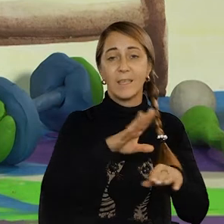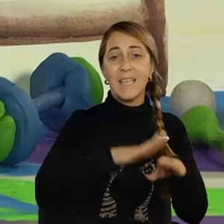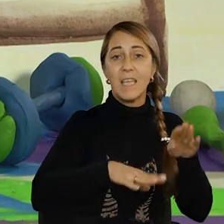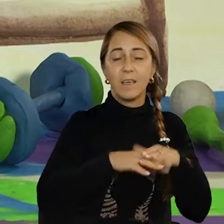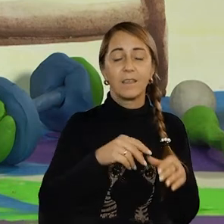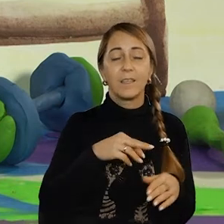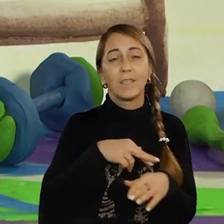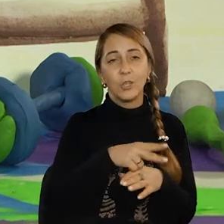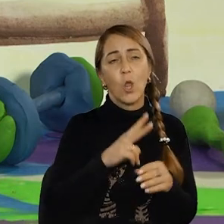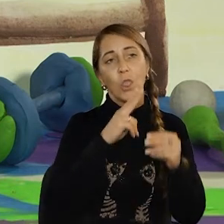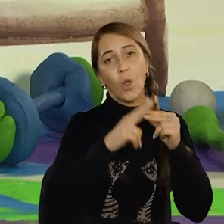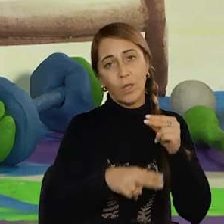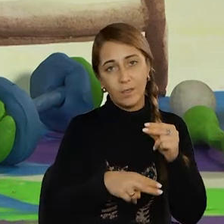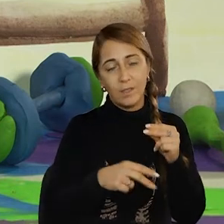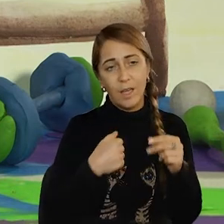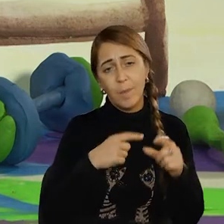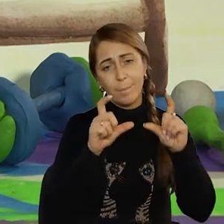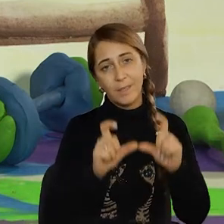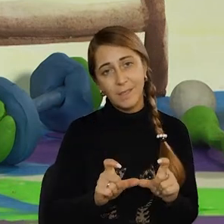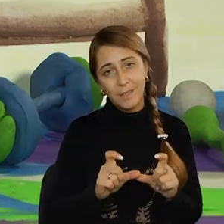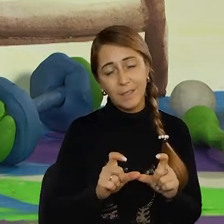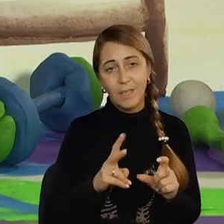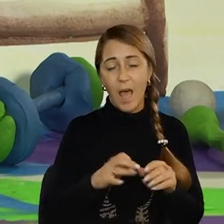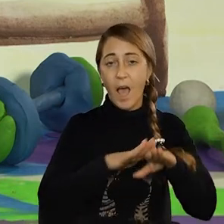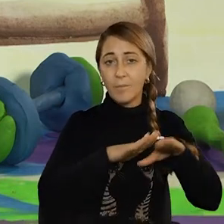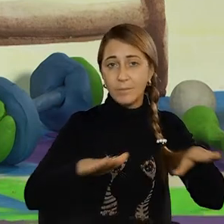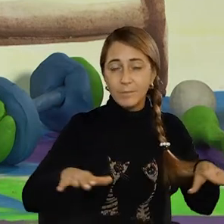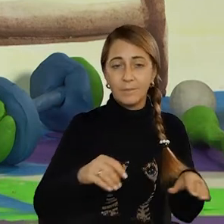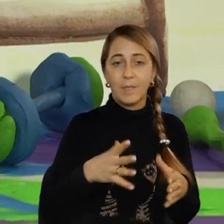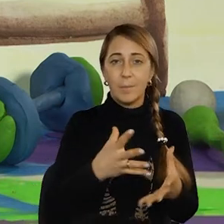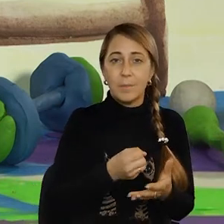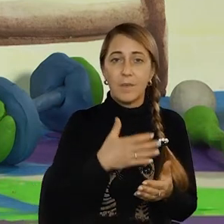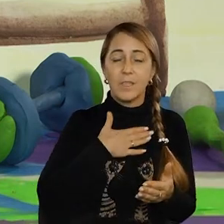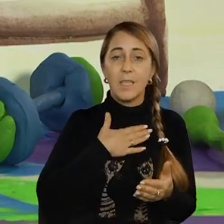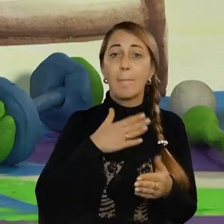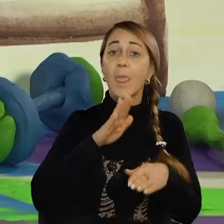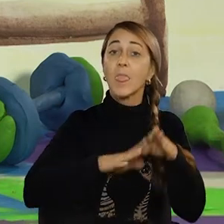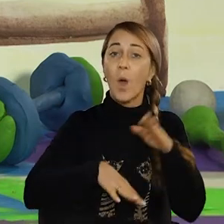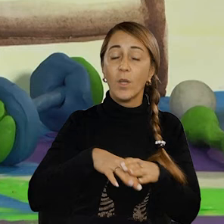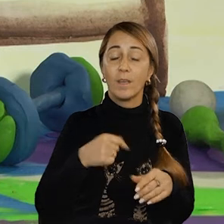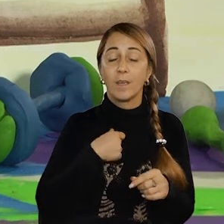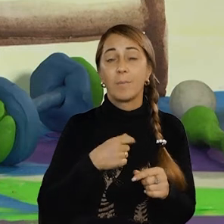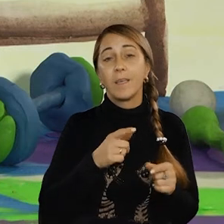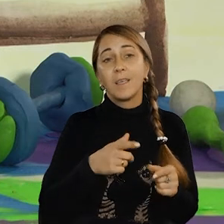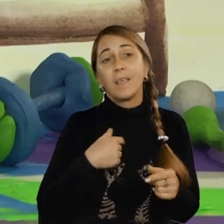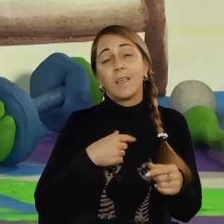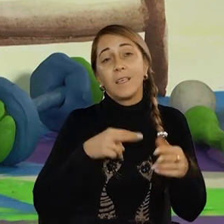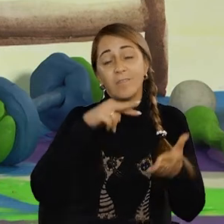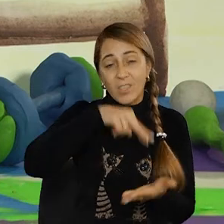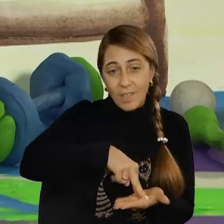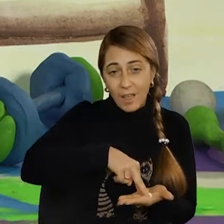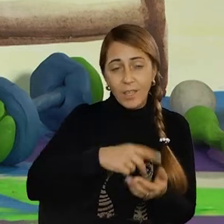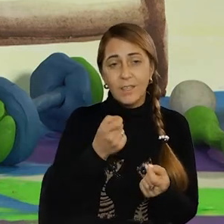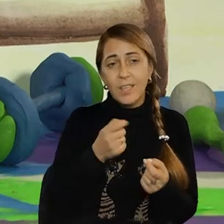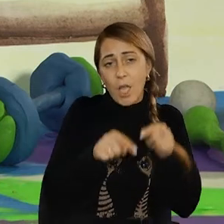Заняття йшло до завершення. Ми присіли на каремати, підібгавши під себе ноги. Згодом звелися на ноги,